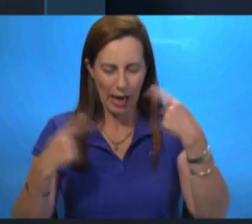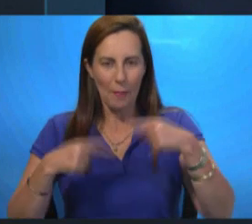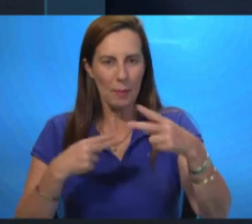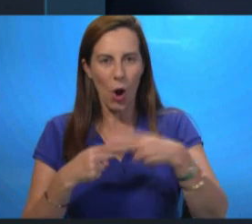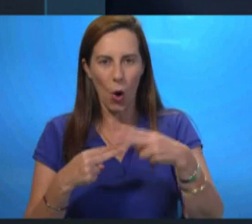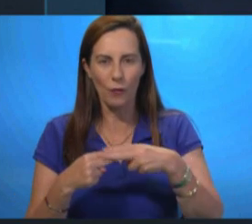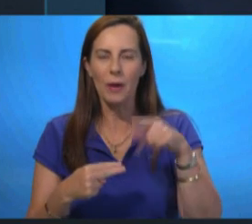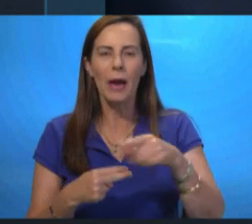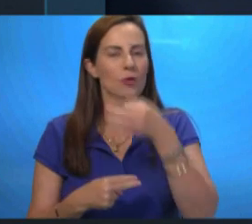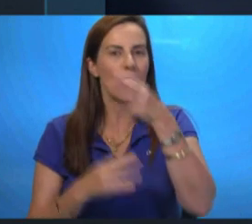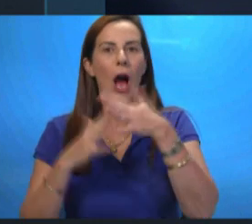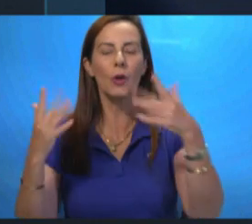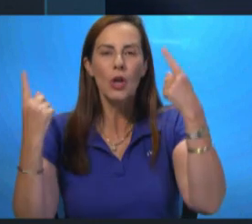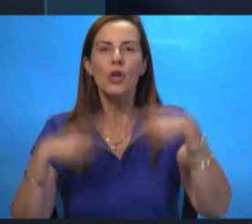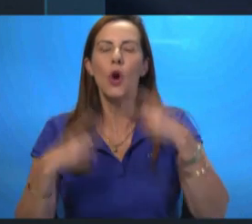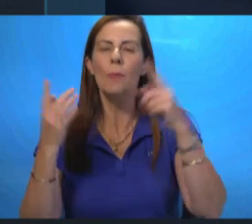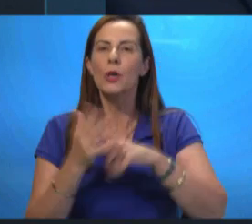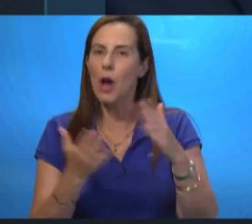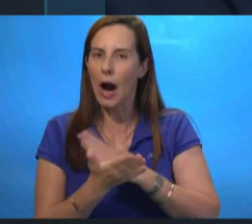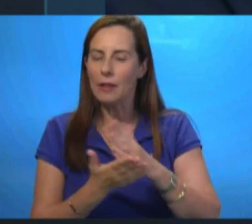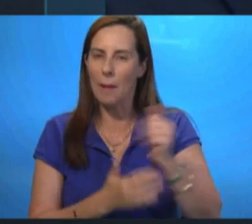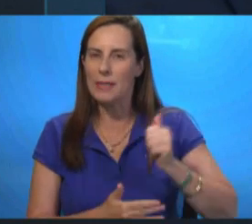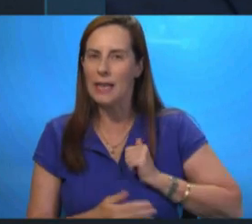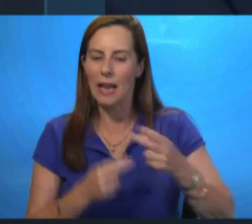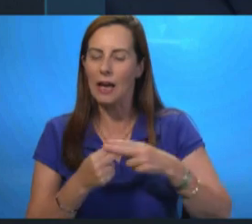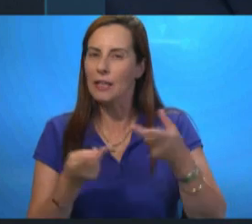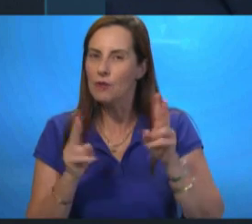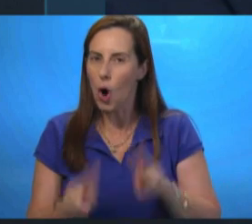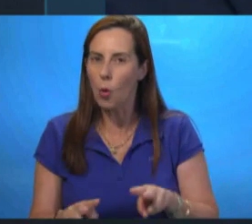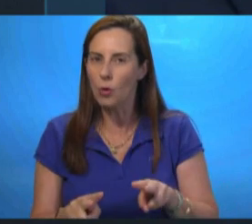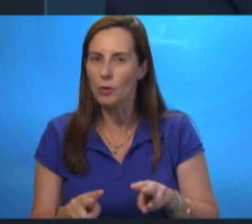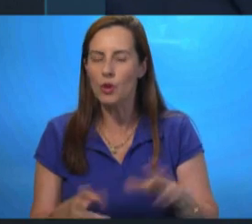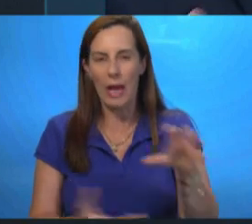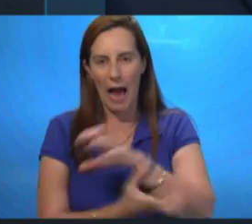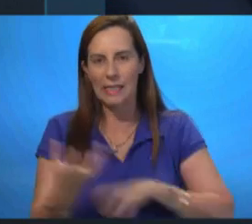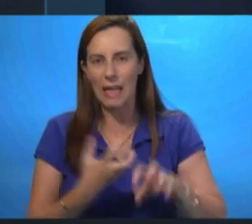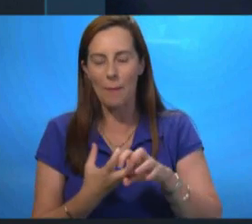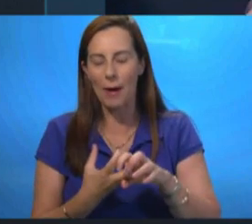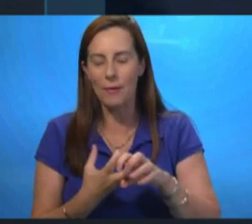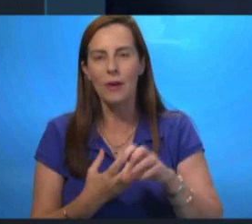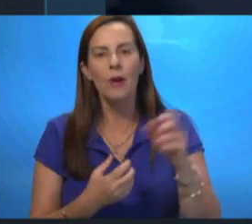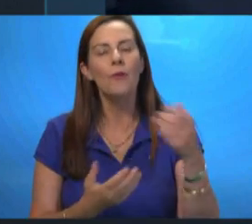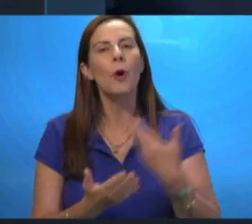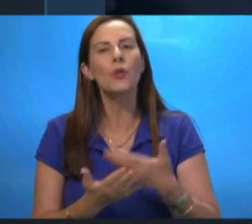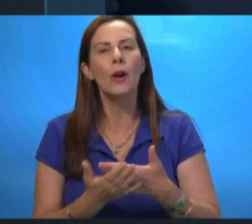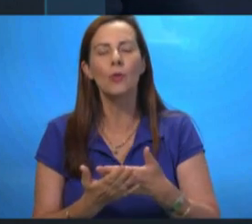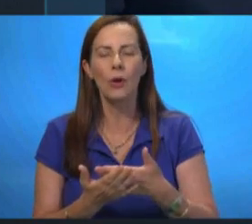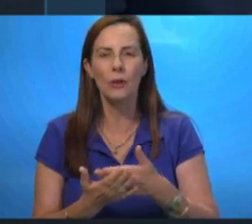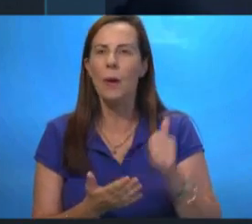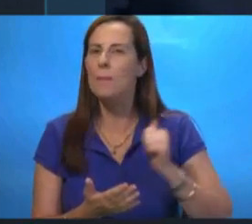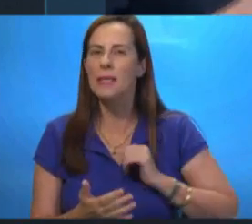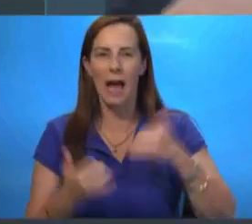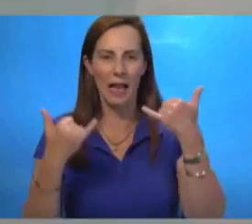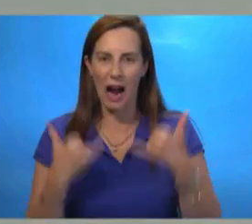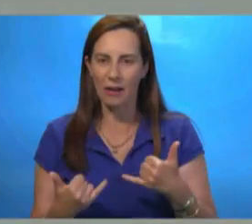הם שאלה גדולה. יום הנקסה יש הערכות גדולה בצהל לקראת אפשרות של הסלמה. ובשורה התחתונה, גאולה, בצהל כרגע